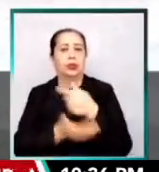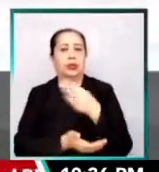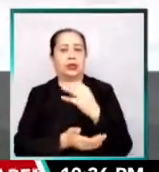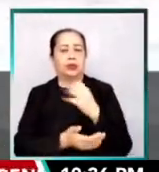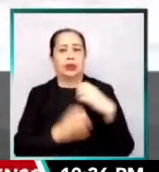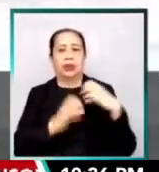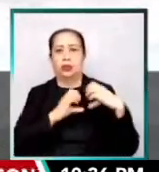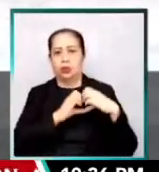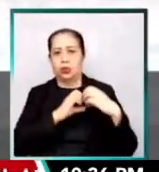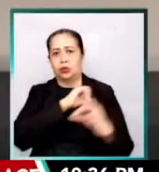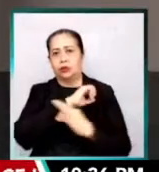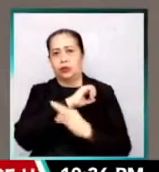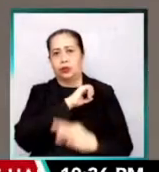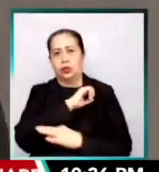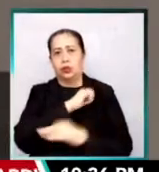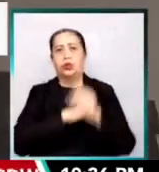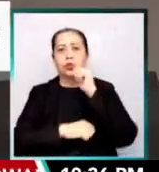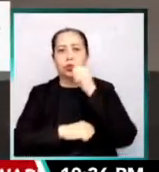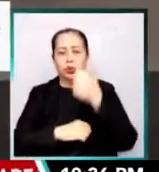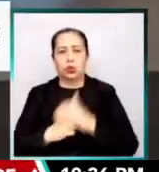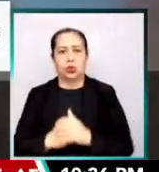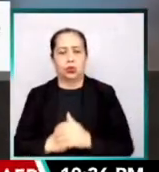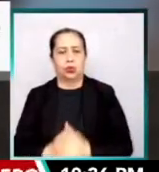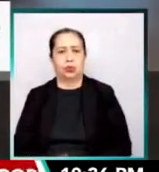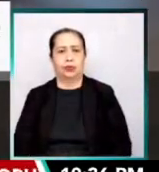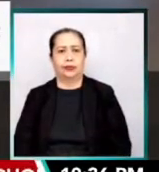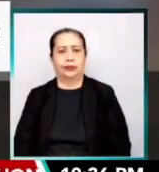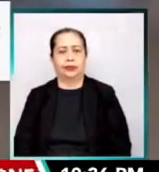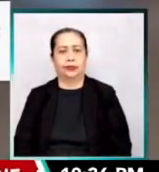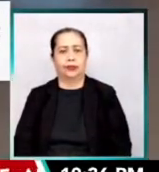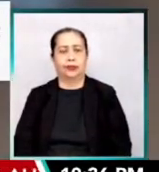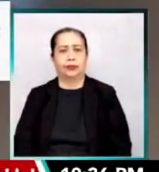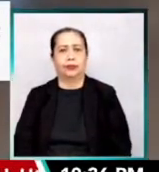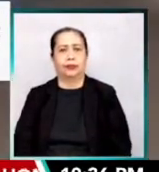Foundation doon bukas. Ito yung bata na humo.